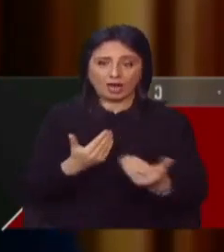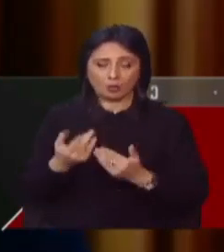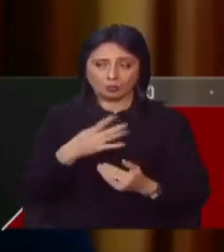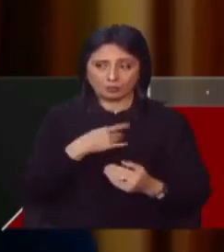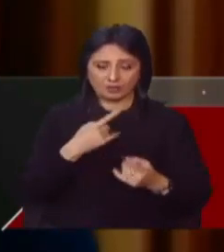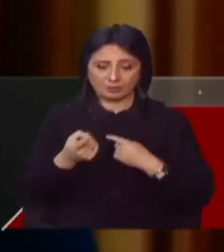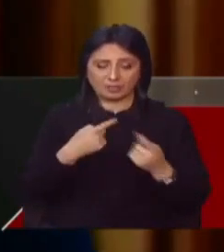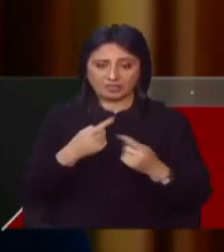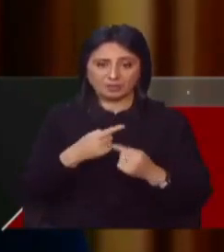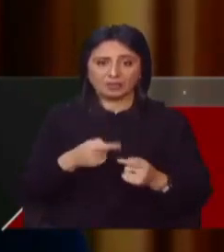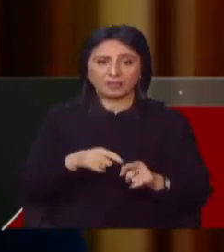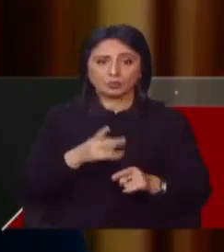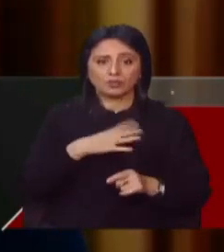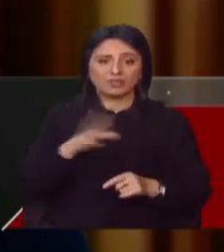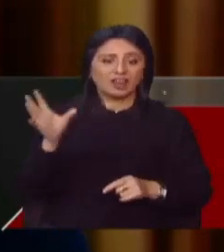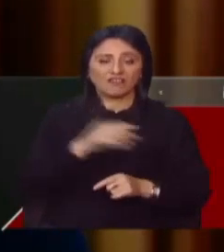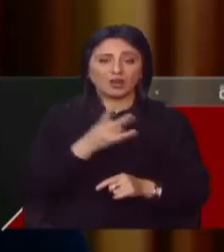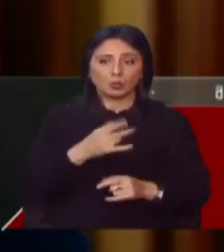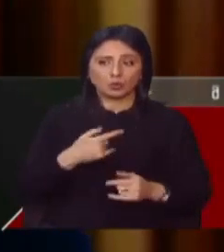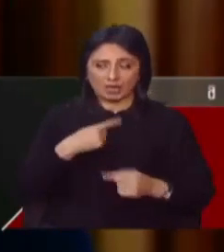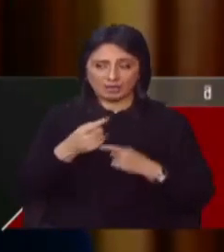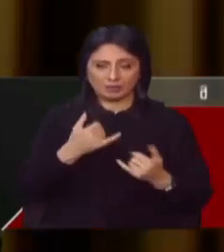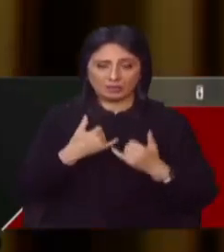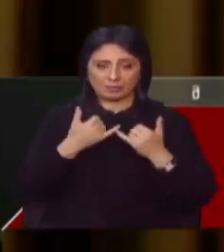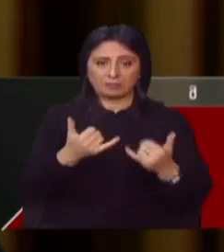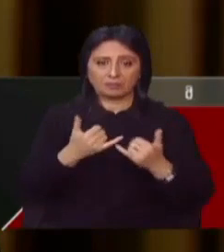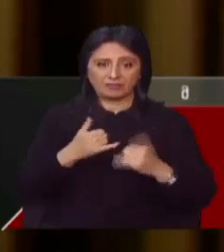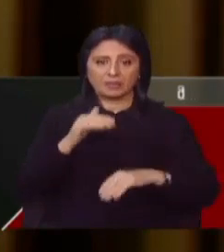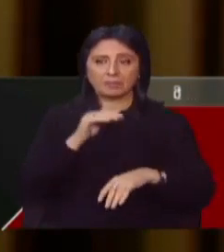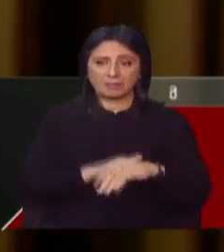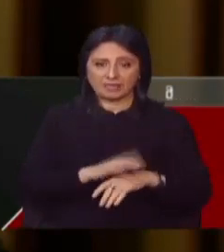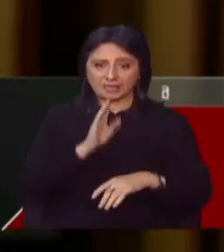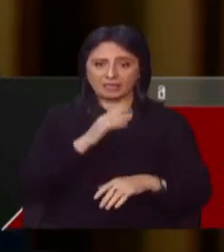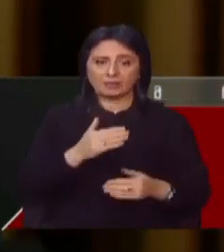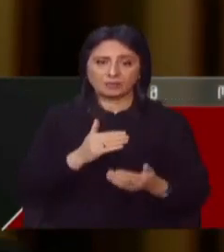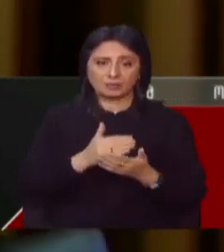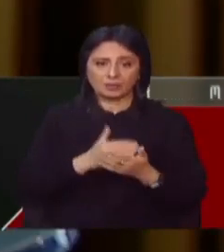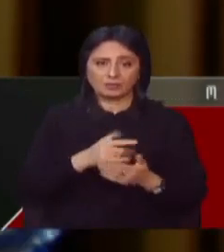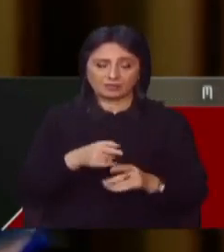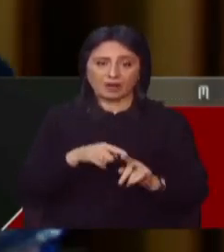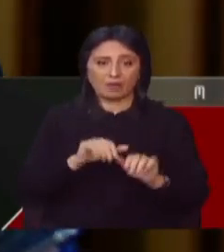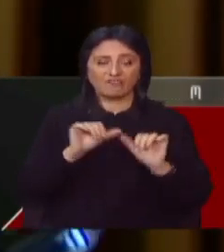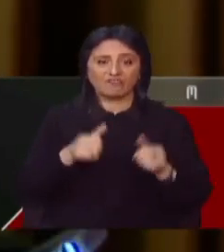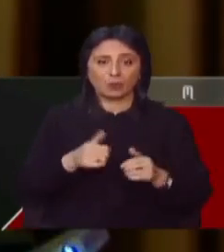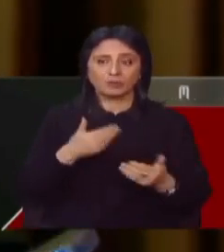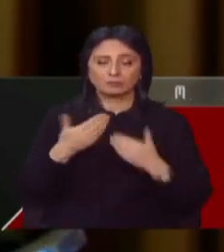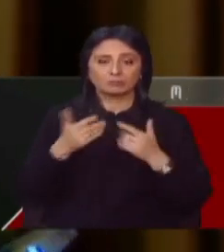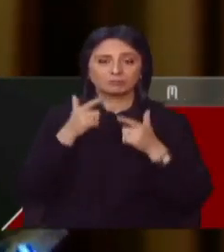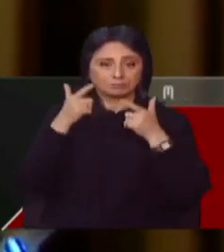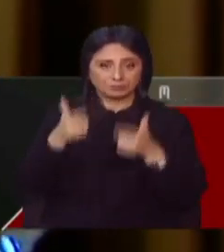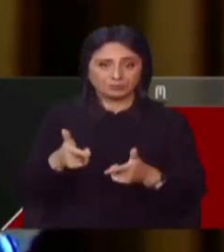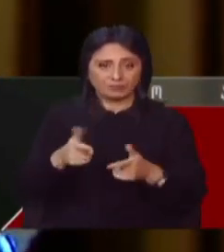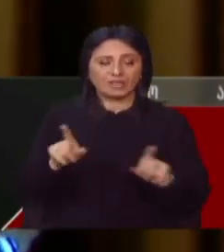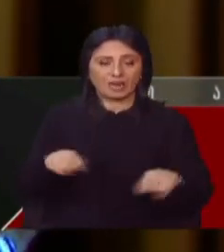ერთმანეთის მისამართით ყველა უნდა ვცეთ ერთმანეთს პატივი ფაქტი რომ ქალი დეპუტატის მიმართ ამგვარი ფორმით იყო მიმართული